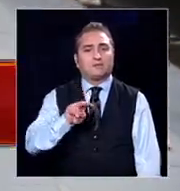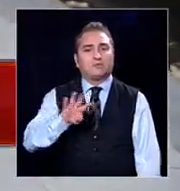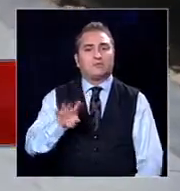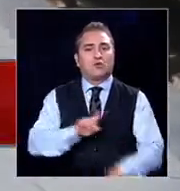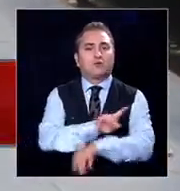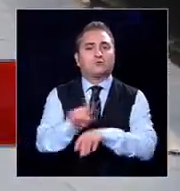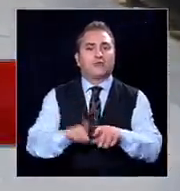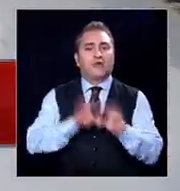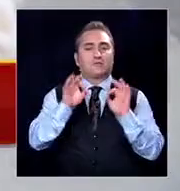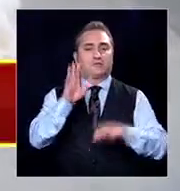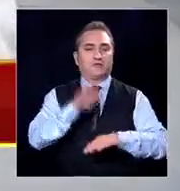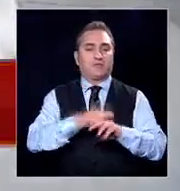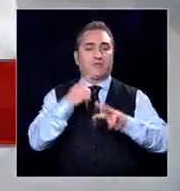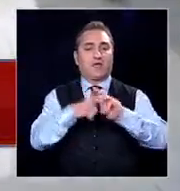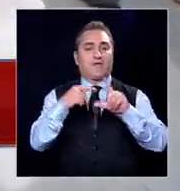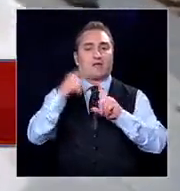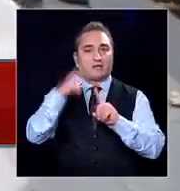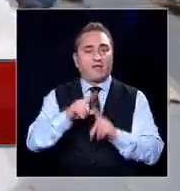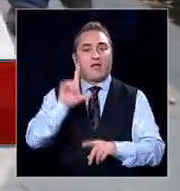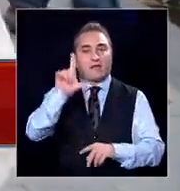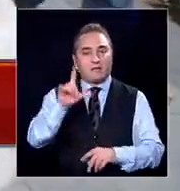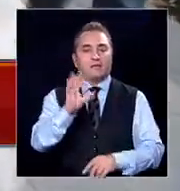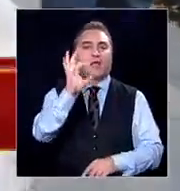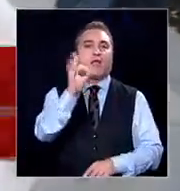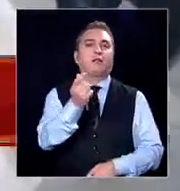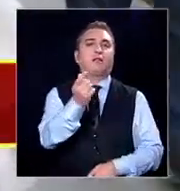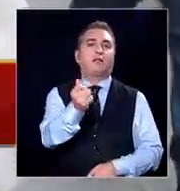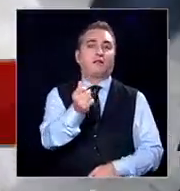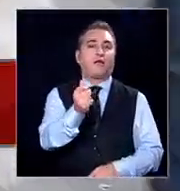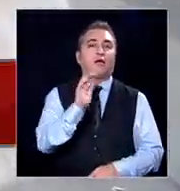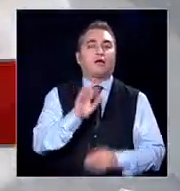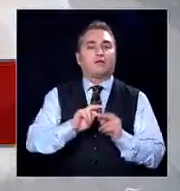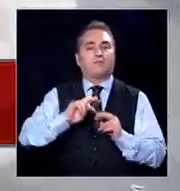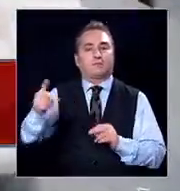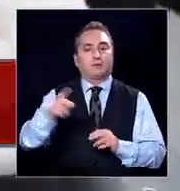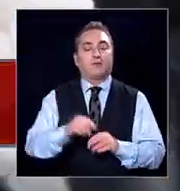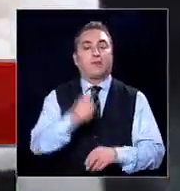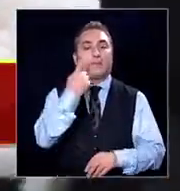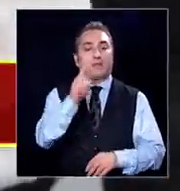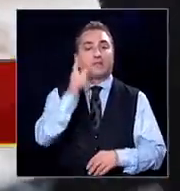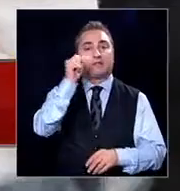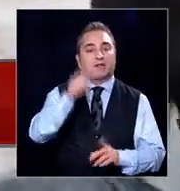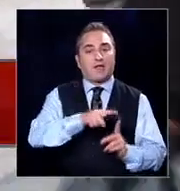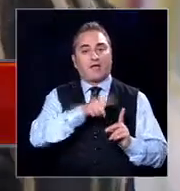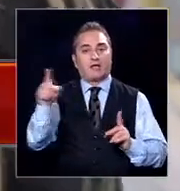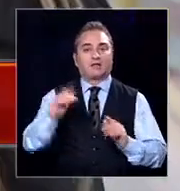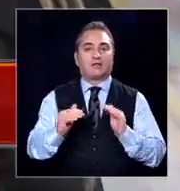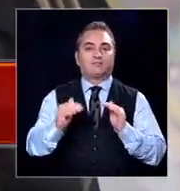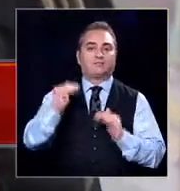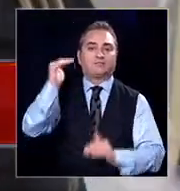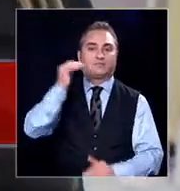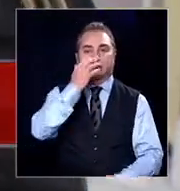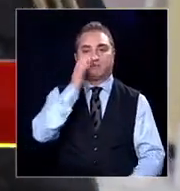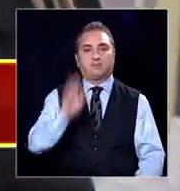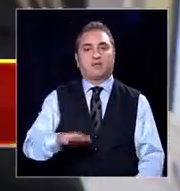yapılabilen EFT'nin limiti şimdilik sadece 50 lira. Ama zamanla 1000 liraya kadar artması bekleniyor. Çok az 50